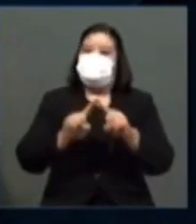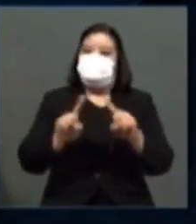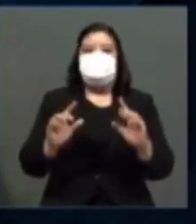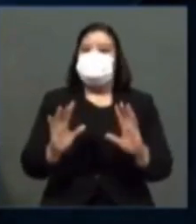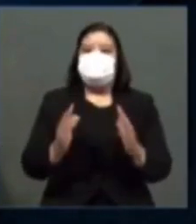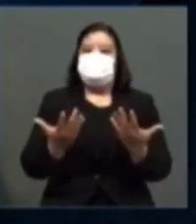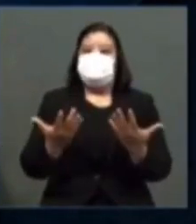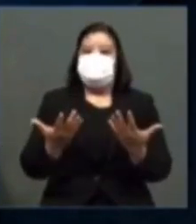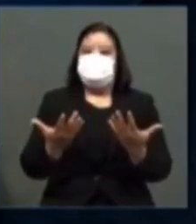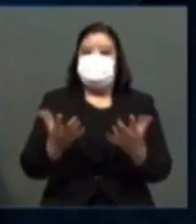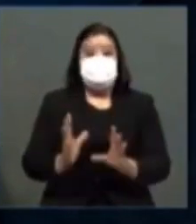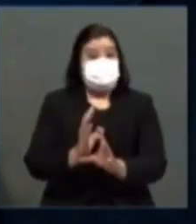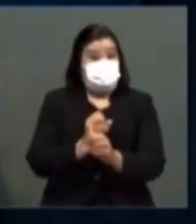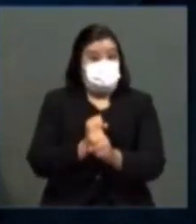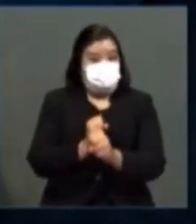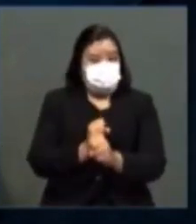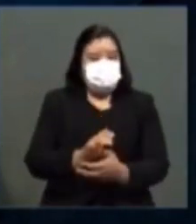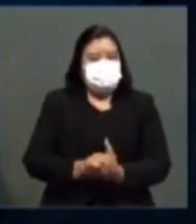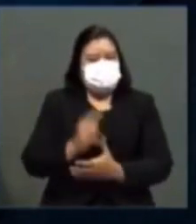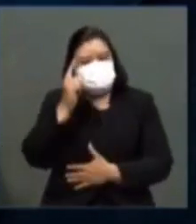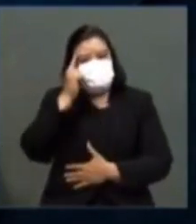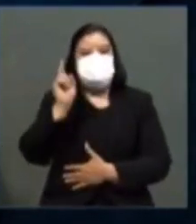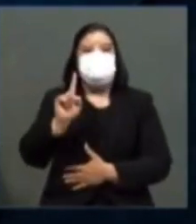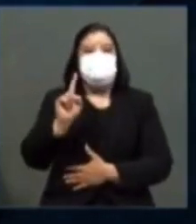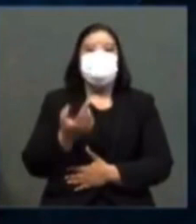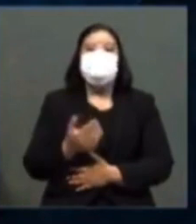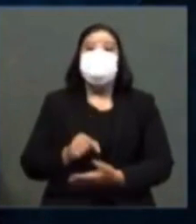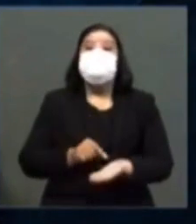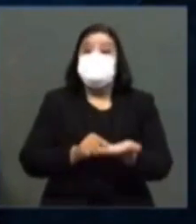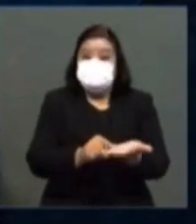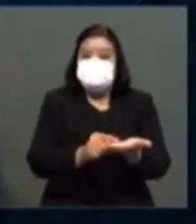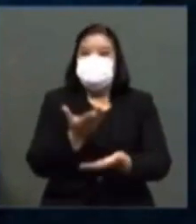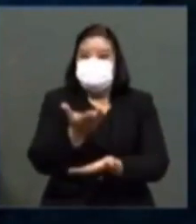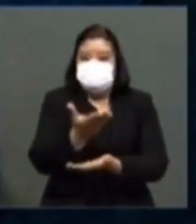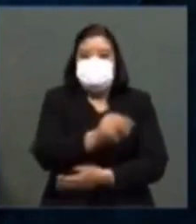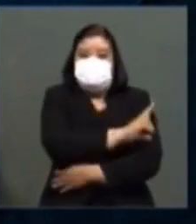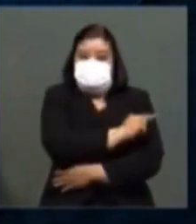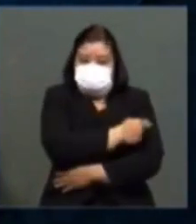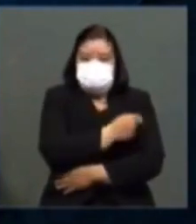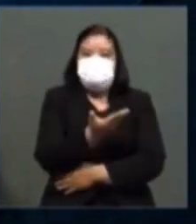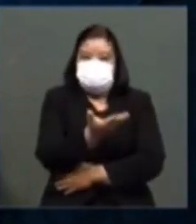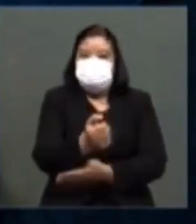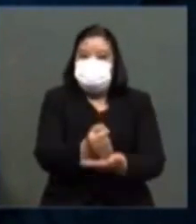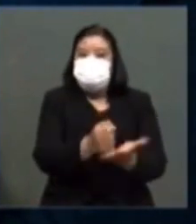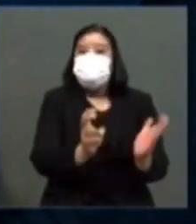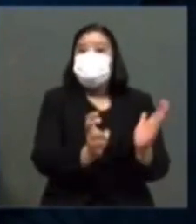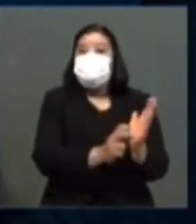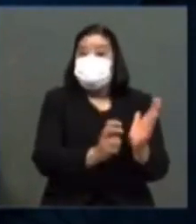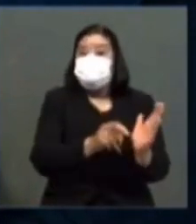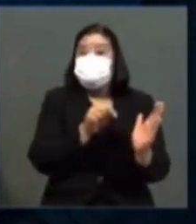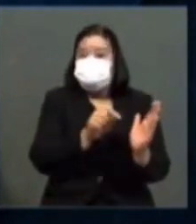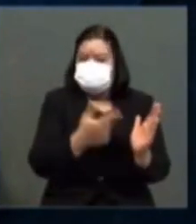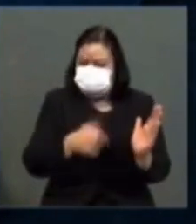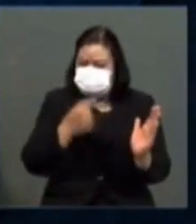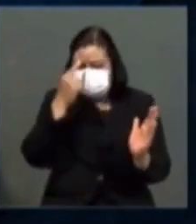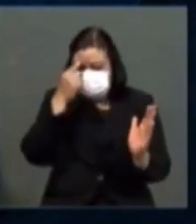ค่ะดังนั้นทางภูเก็ตก็เสนอให้ที่ประชุมสาธารณสุขรับรองแล้วก็มีข้